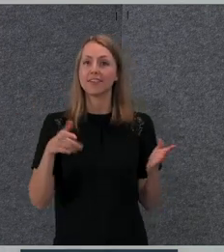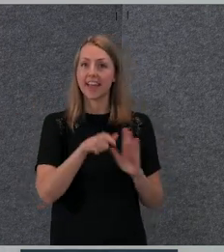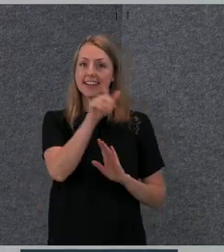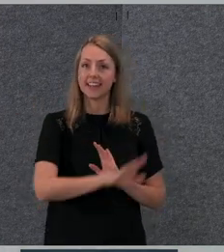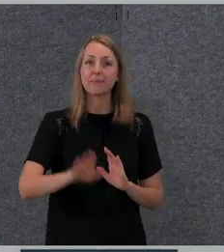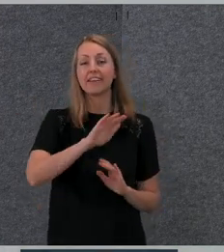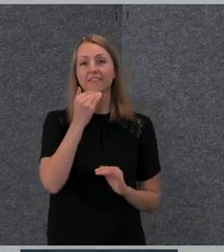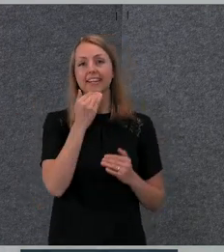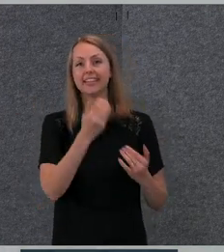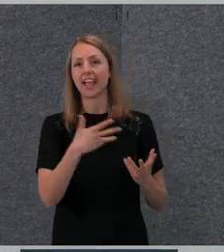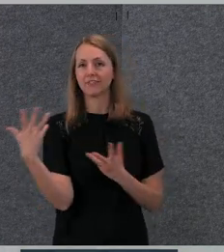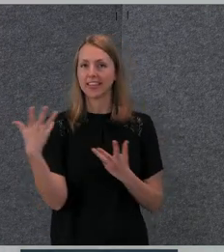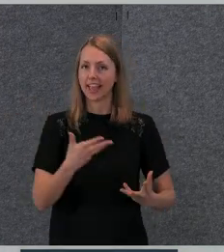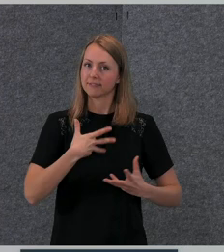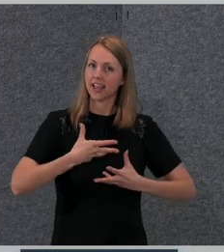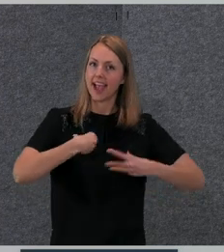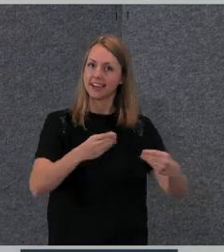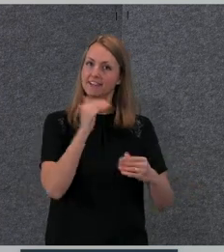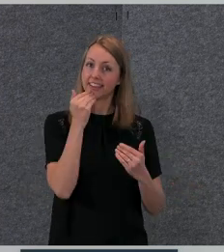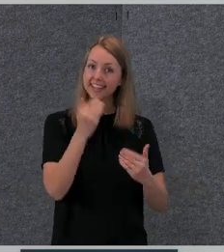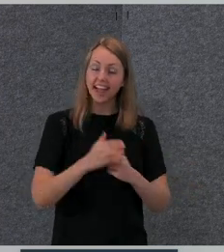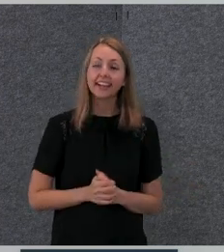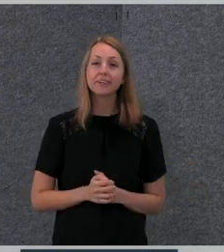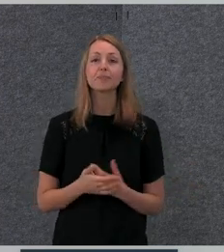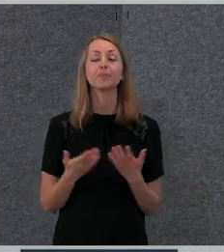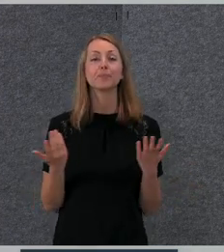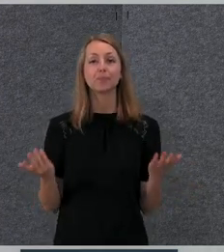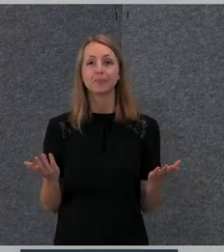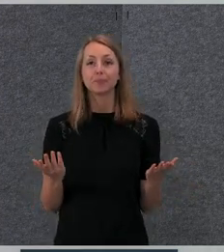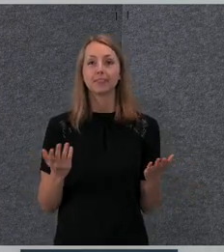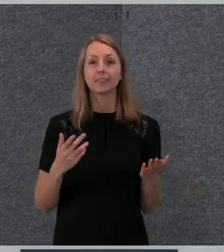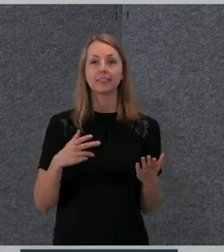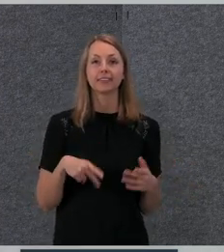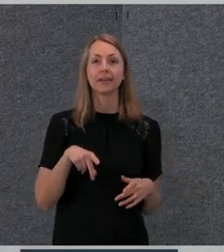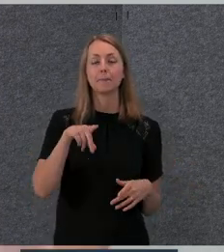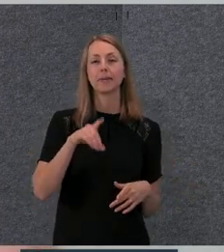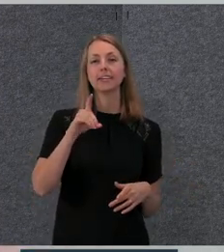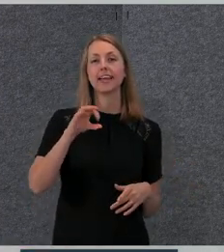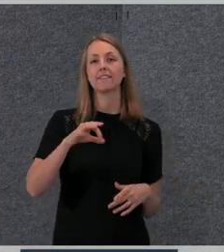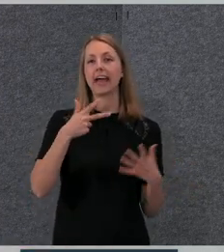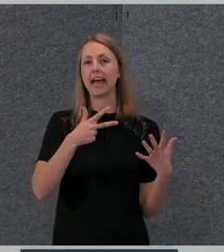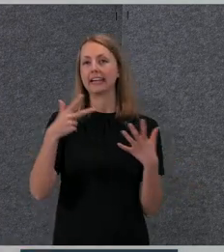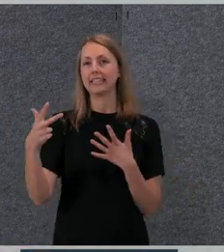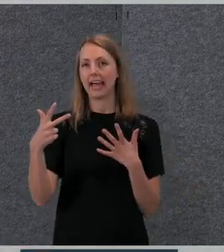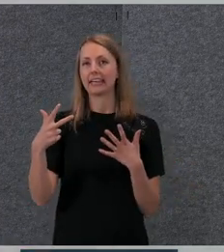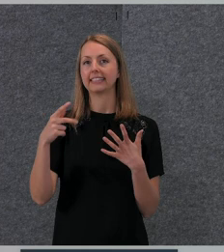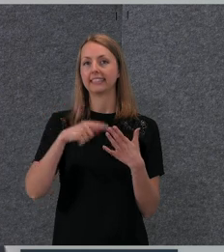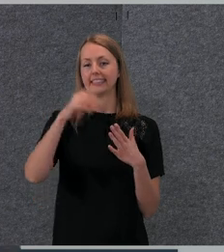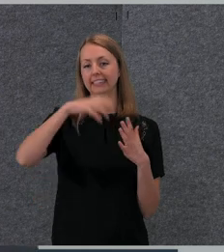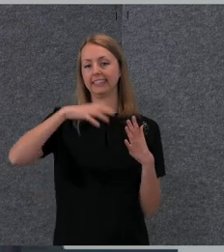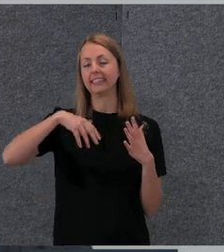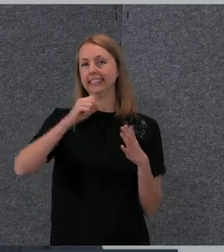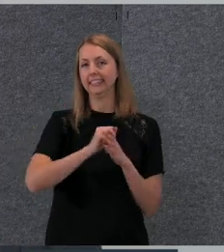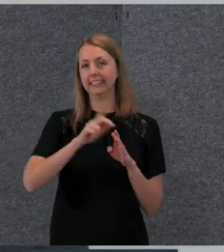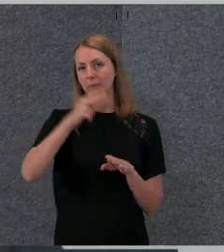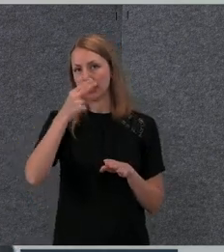eure Gastfreundschaft. Es ist das PDF 88, da könnt ihr etwas Schriftliches über mich